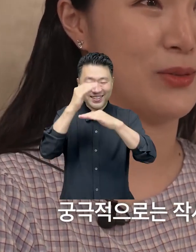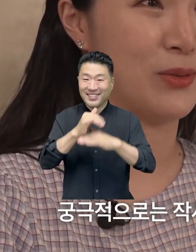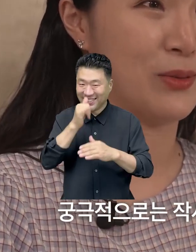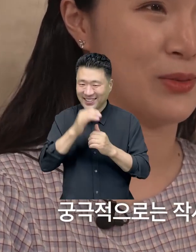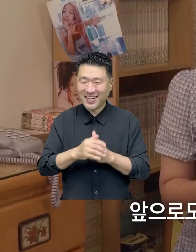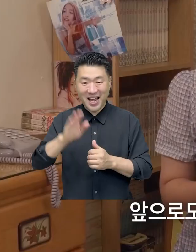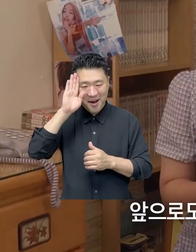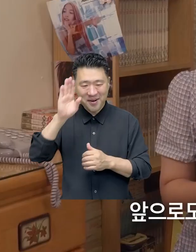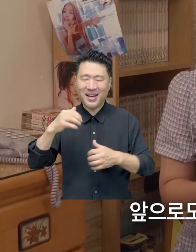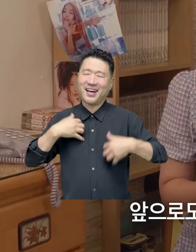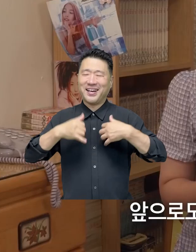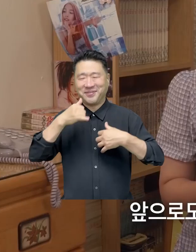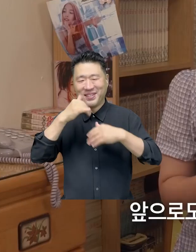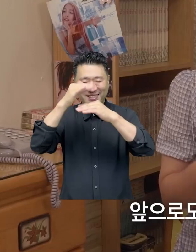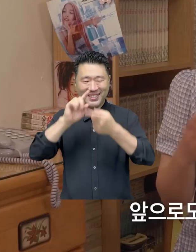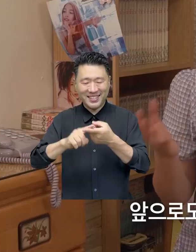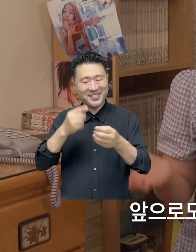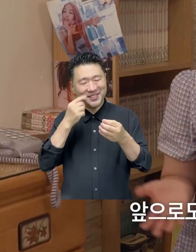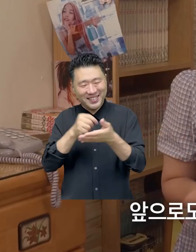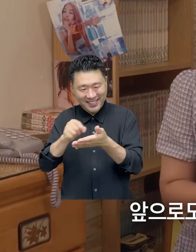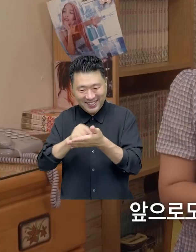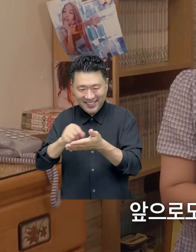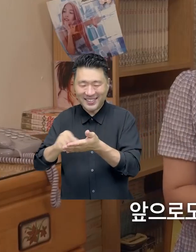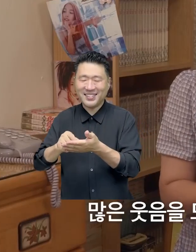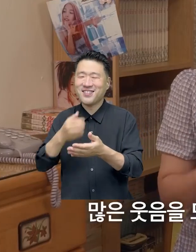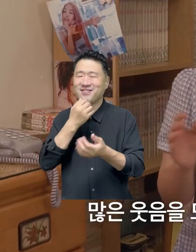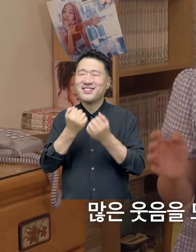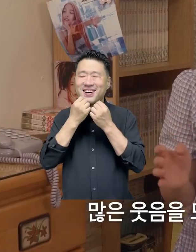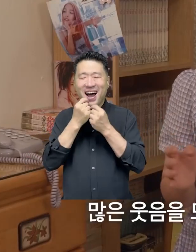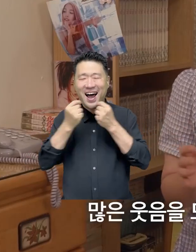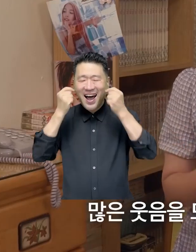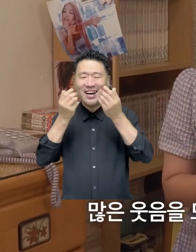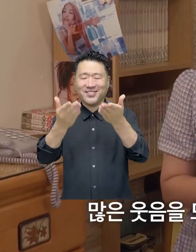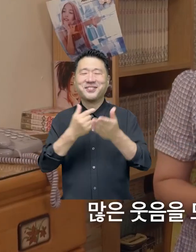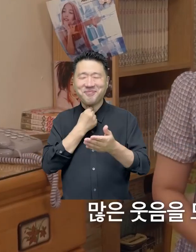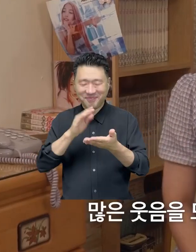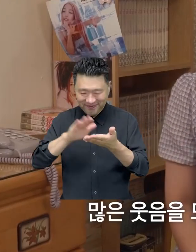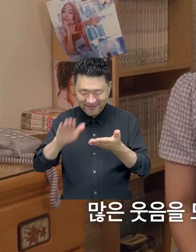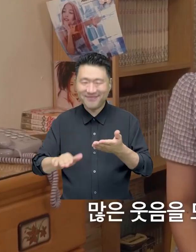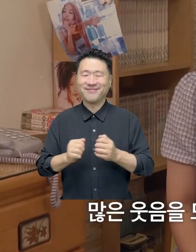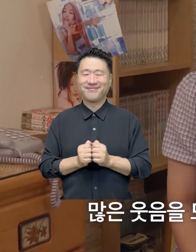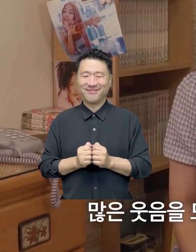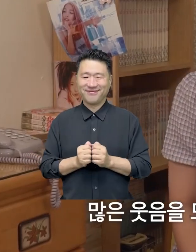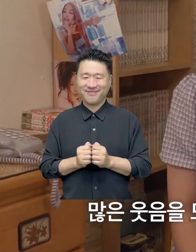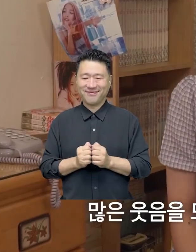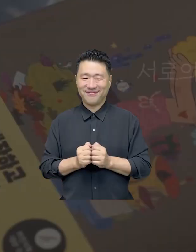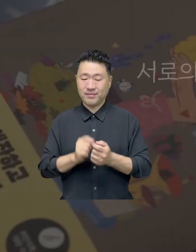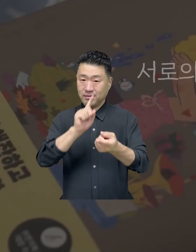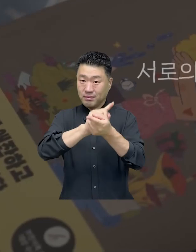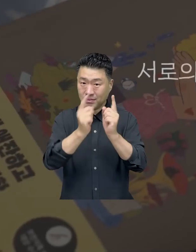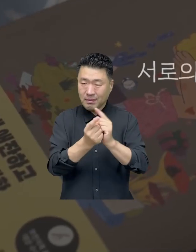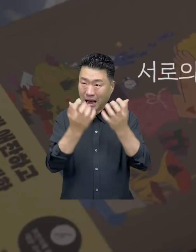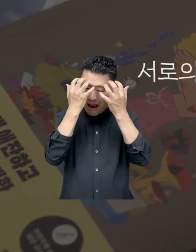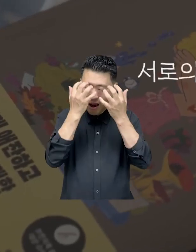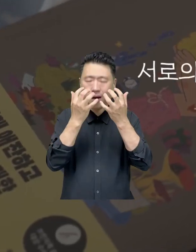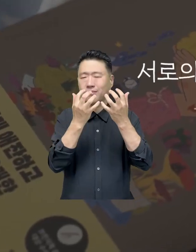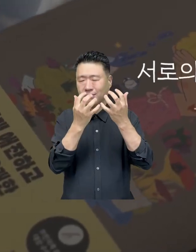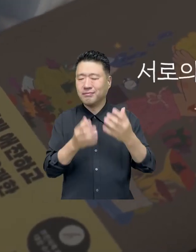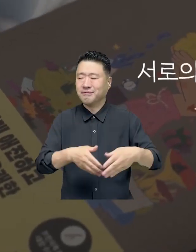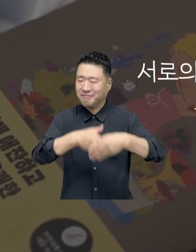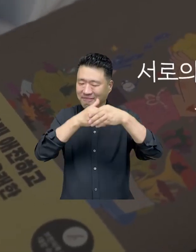생각도 있어서 앞으로도 재밌는 글 쓰면서 많은 웃음을 드리는 작가가 되고 싶습니다. 서로의